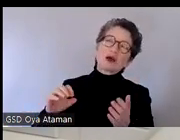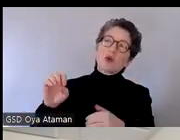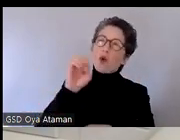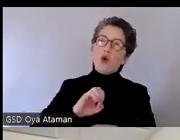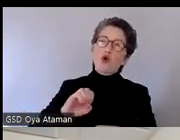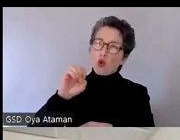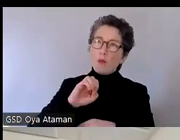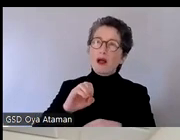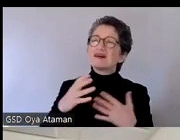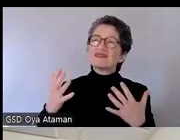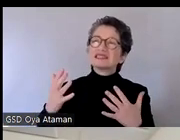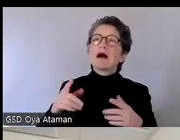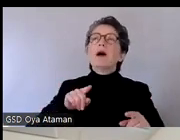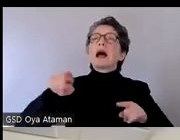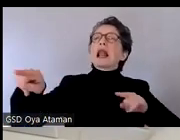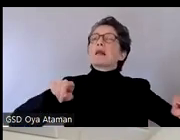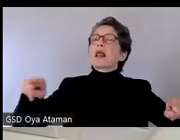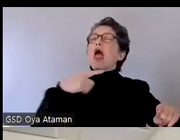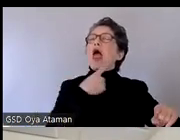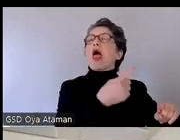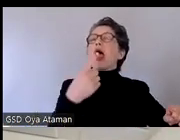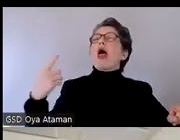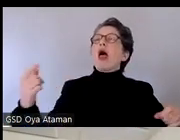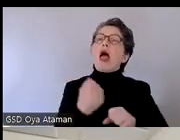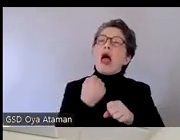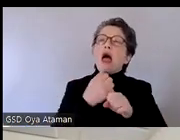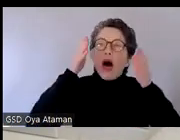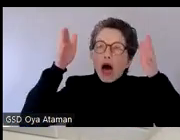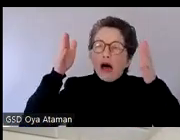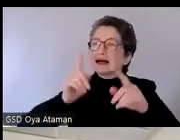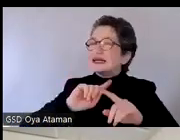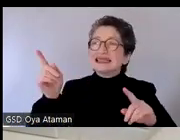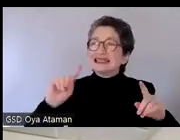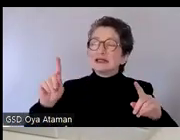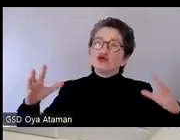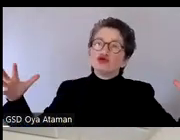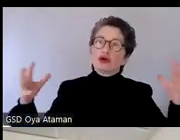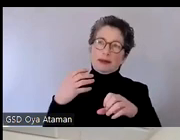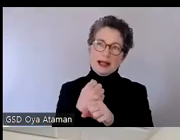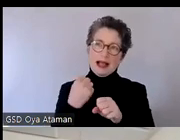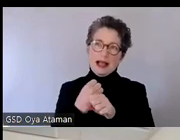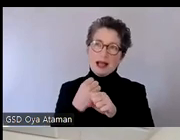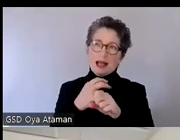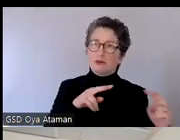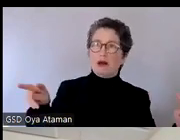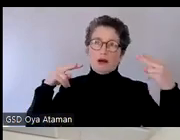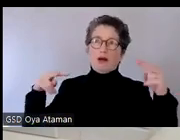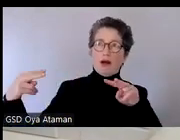zu erzeugen, damit europäische Länder bei der Umsetzung des Gesetzes voneinander